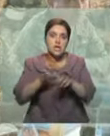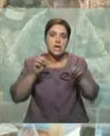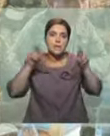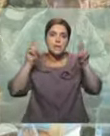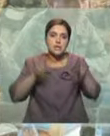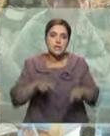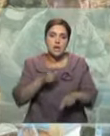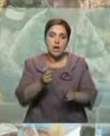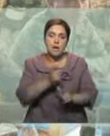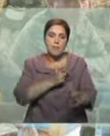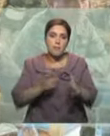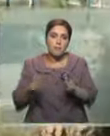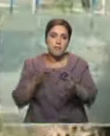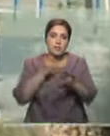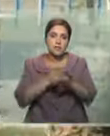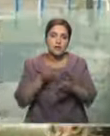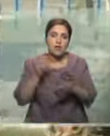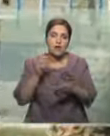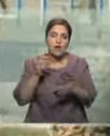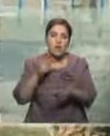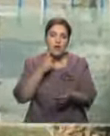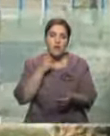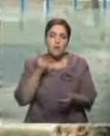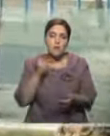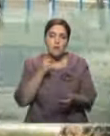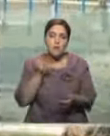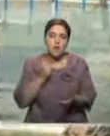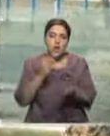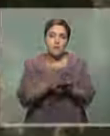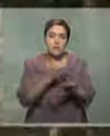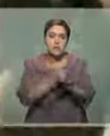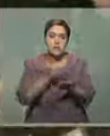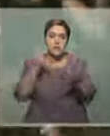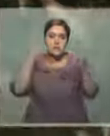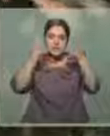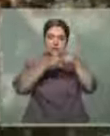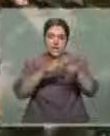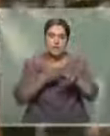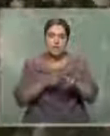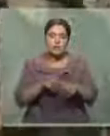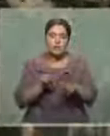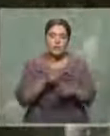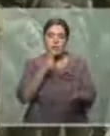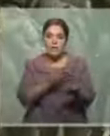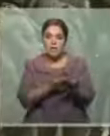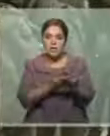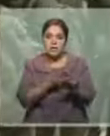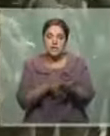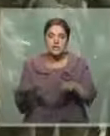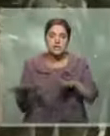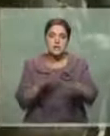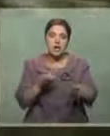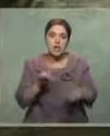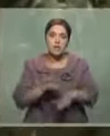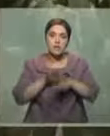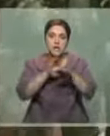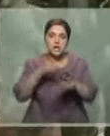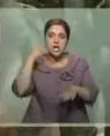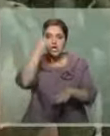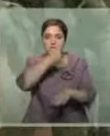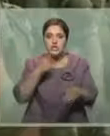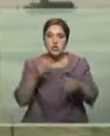подготовке, порядку эшелонирования боеприпасов и вывода техники из парка. Кроме того, организованы показательные занятия по приведению личного